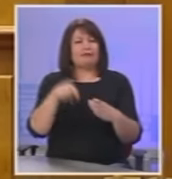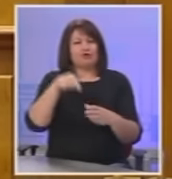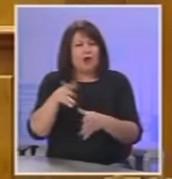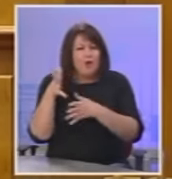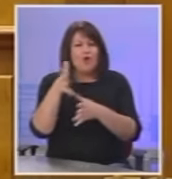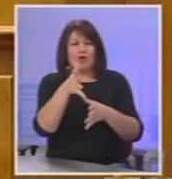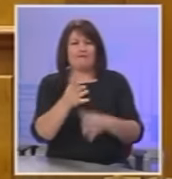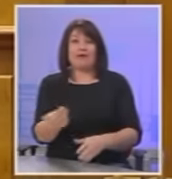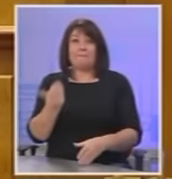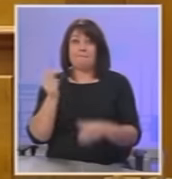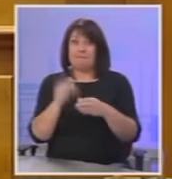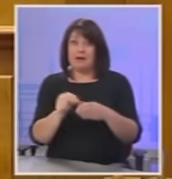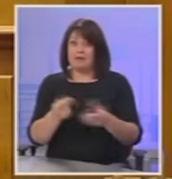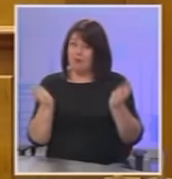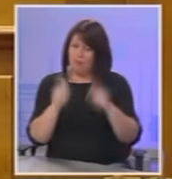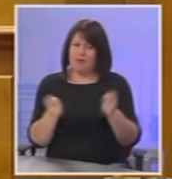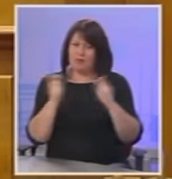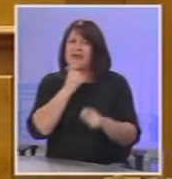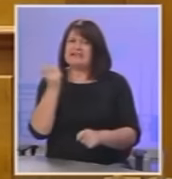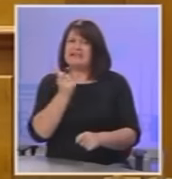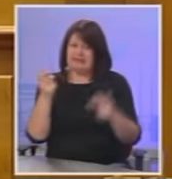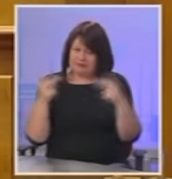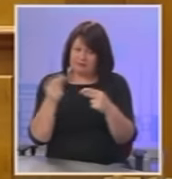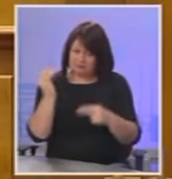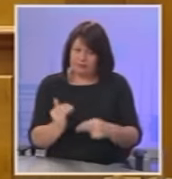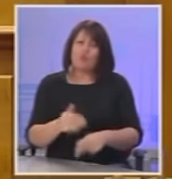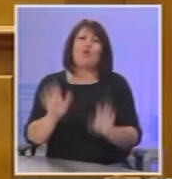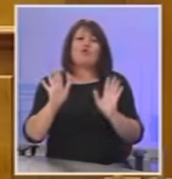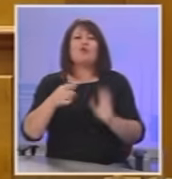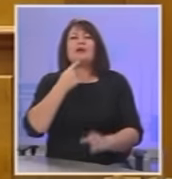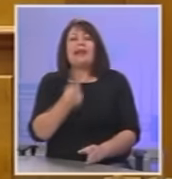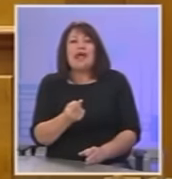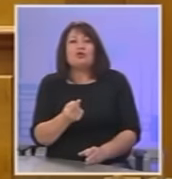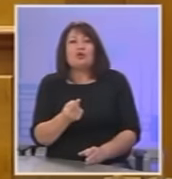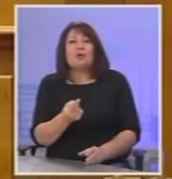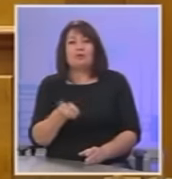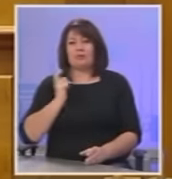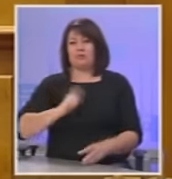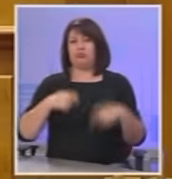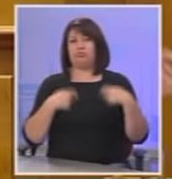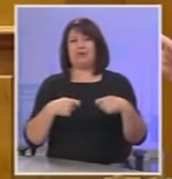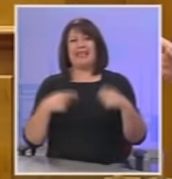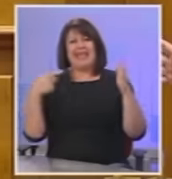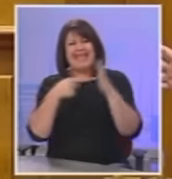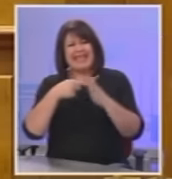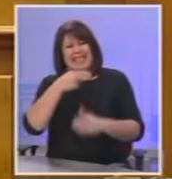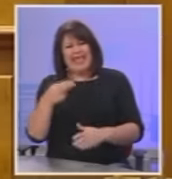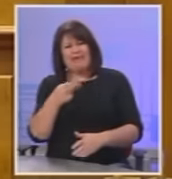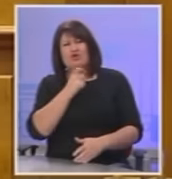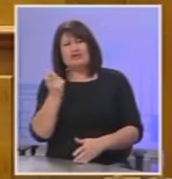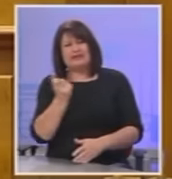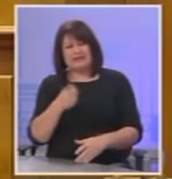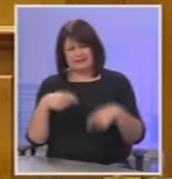απέκλειαν οποιαδήποτε μείωση συντάξεων και μετεκλογικά βαφτίζουν έχοντες εκείνους που παίρνουν σύνταξη κοντά στο χιλιάρικο, όπως μας